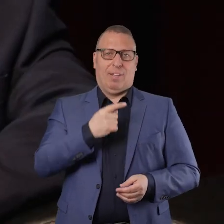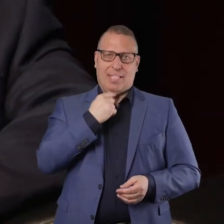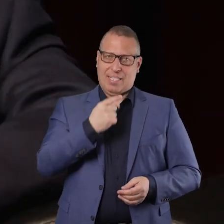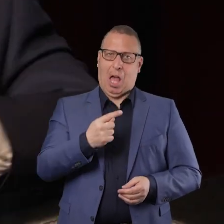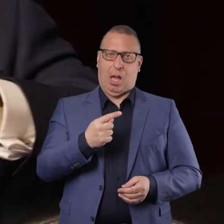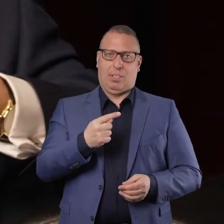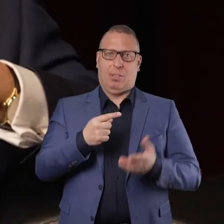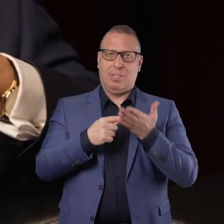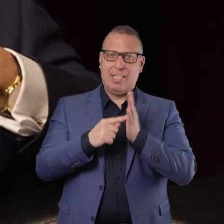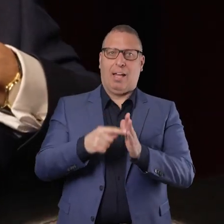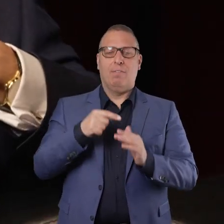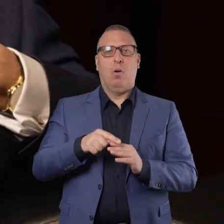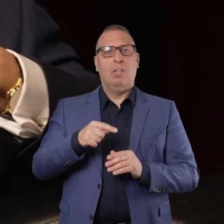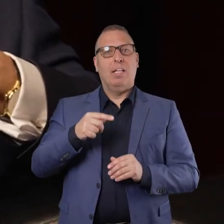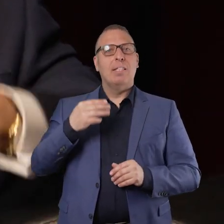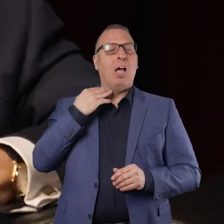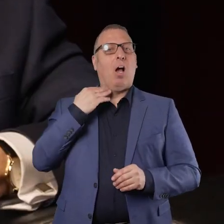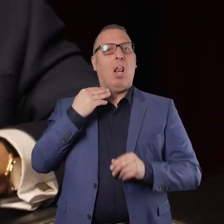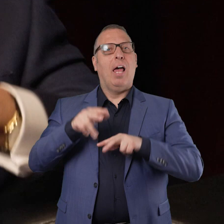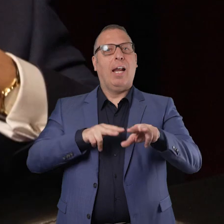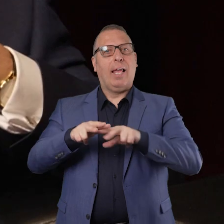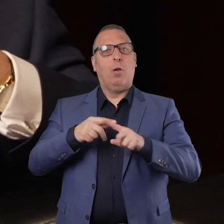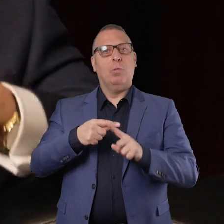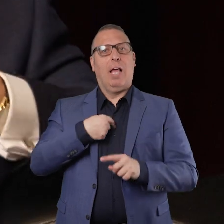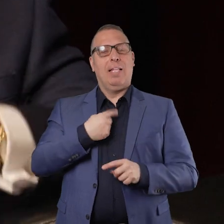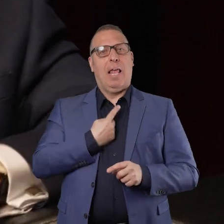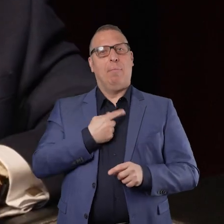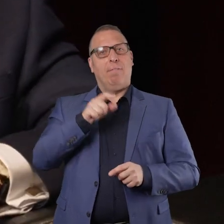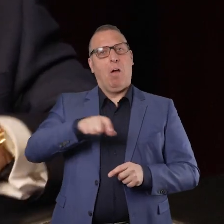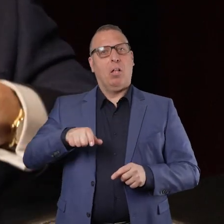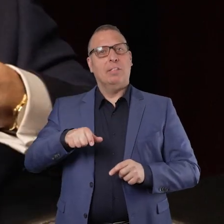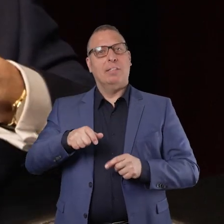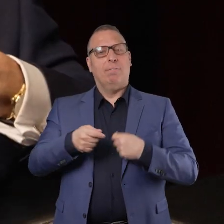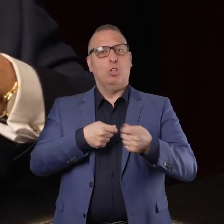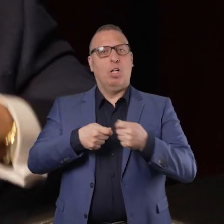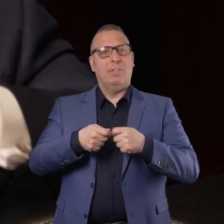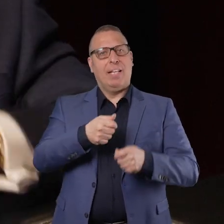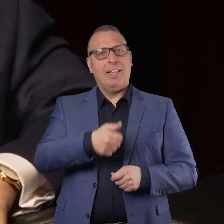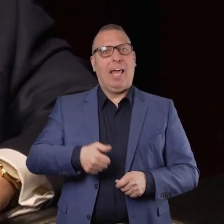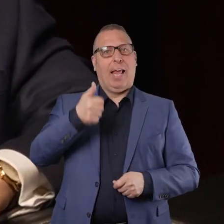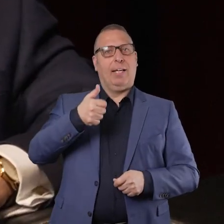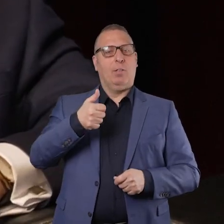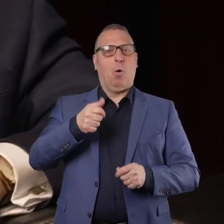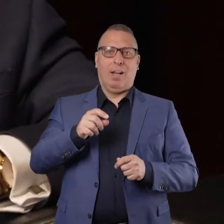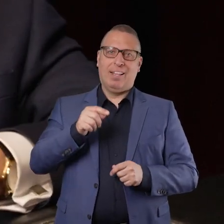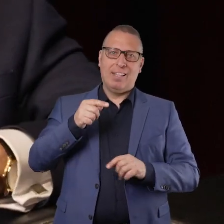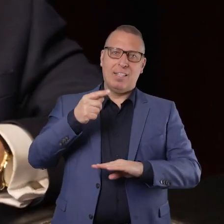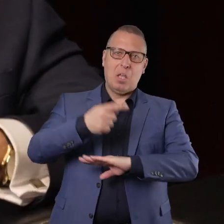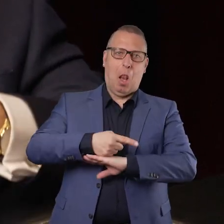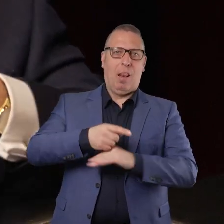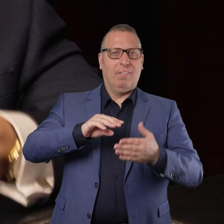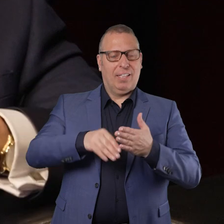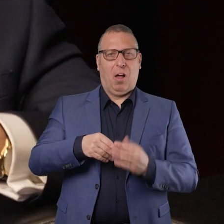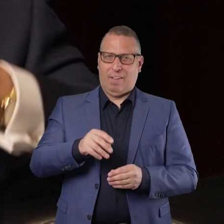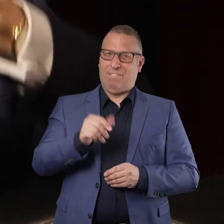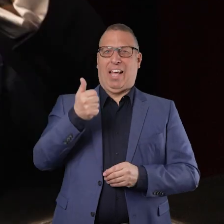Ausdruck bringen, dass auch aus Sicht von der St. Galler Regierung, aber von mir auch als Volkswirtschaftsdirektor, der Zollvertrag von